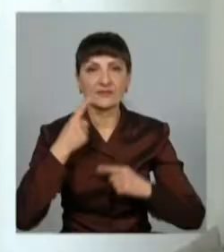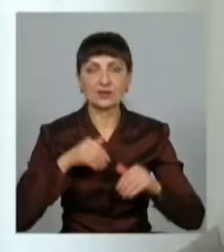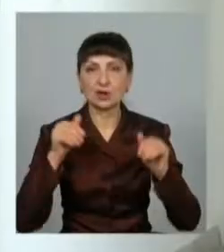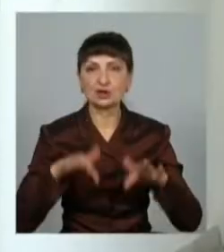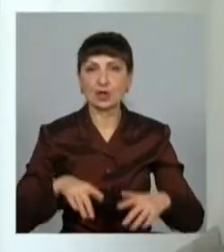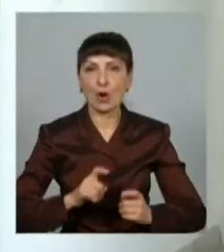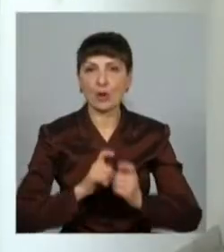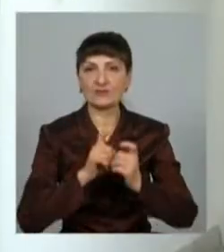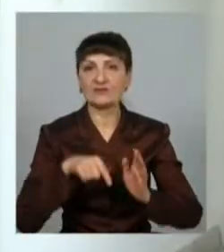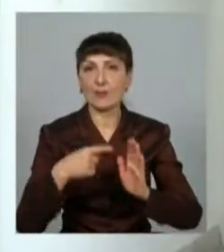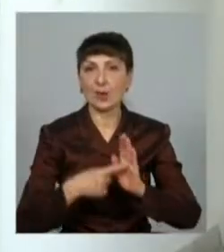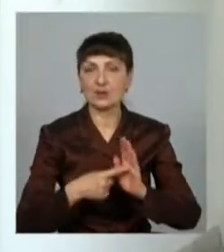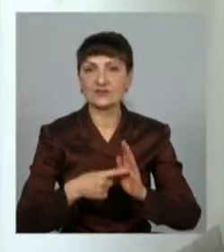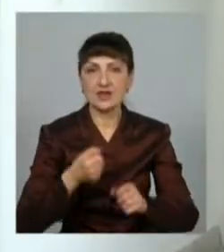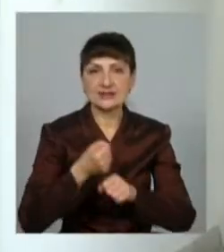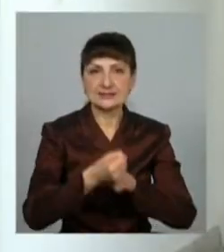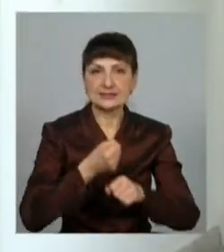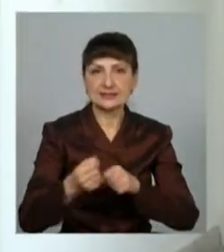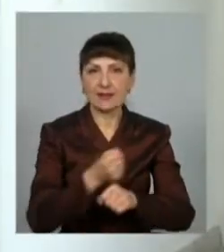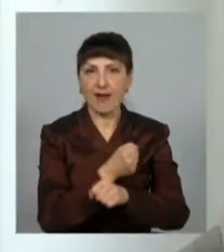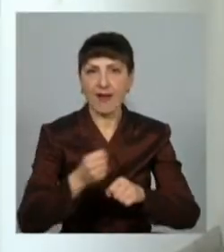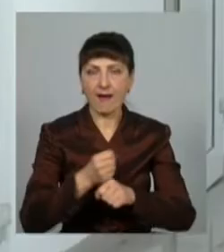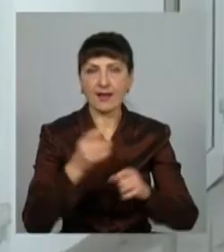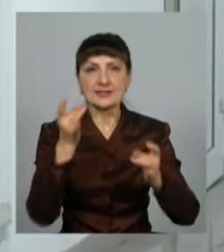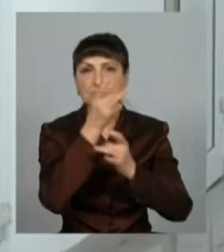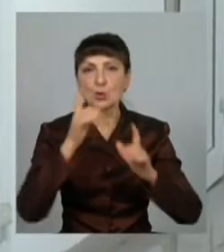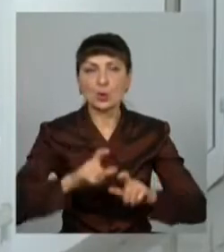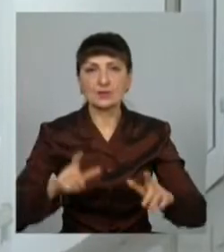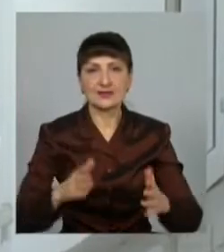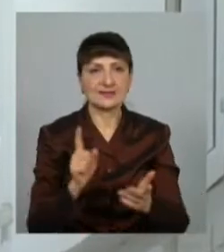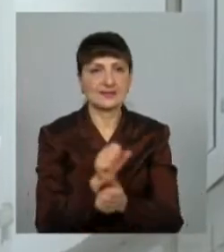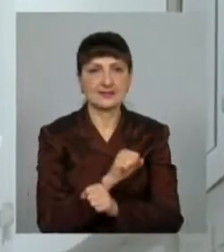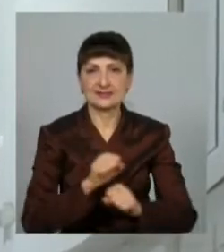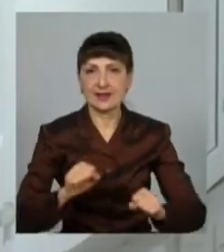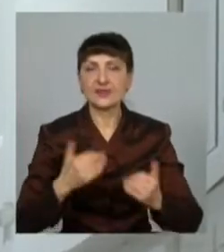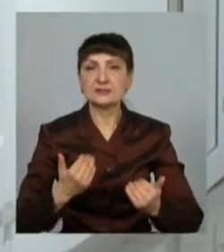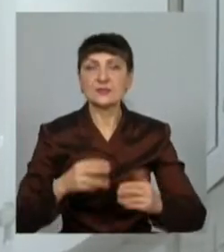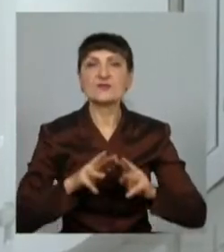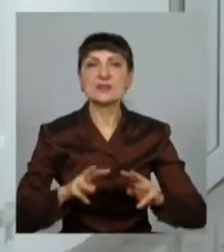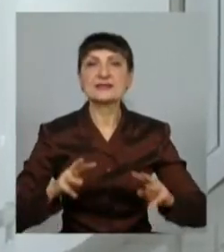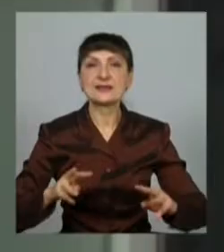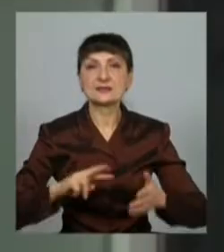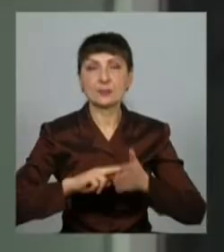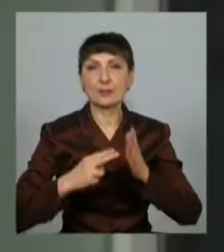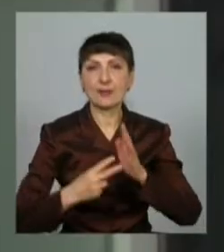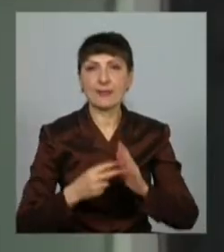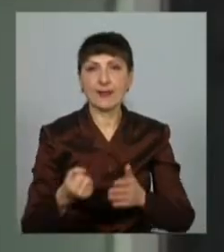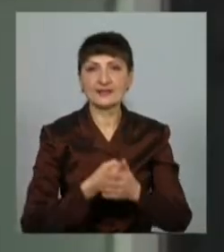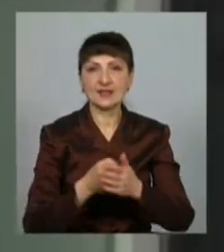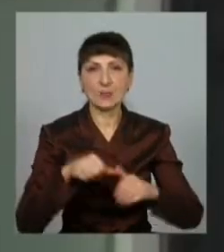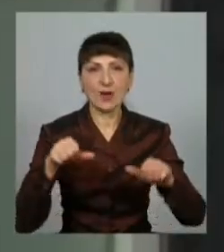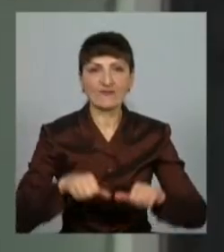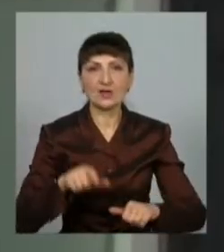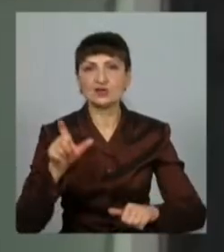конфликтных вопросов с помощью силы в цивилизованном обществе просто недопустимо теперь в министерстве не намерены отстаивать права как